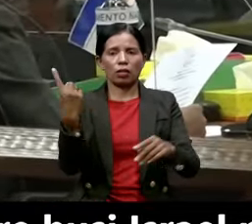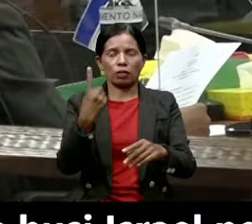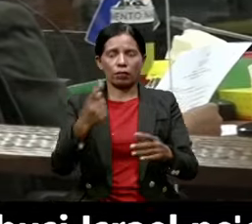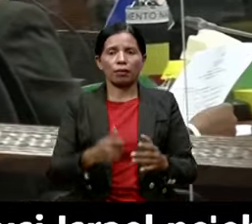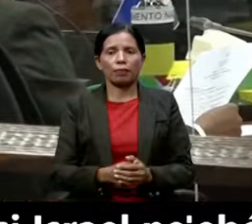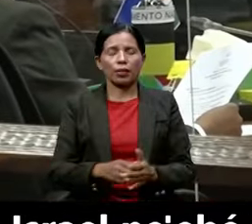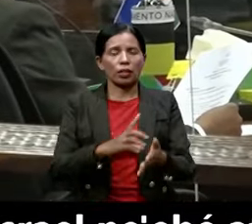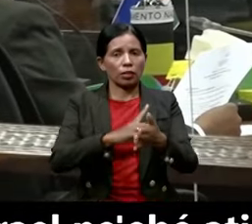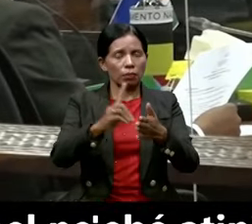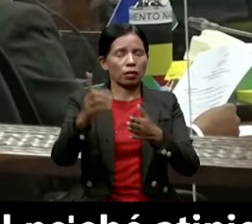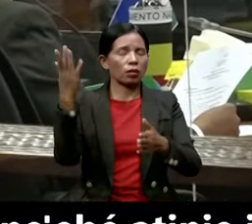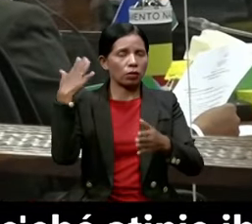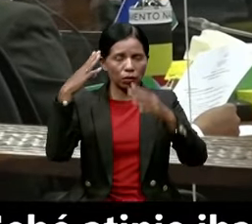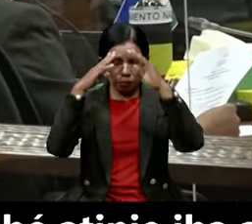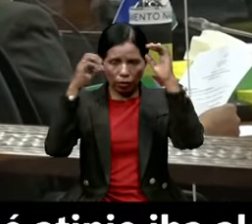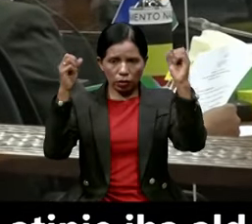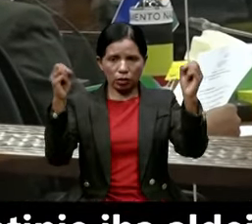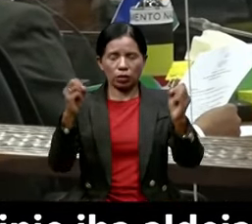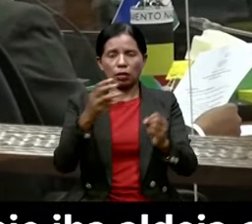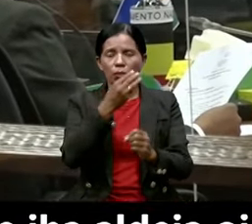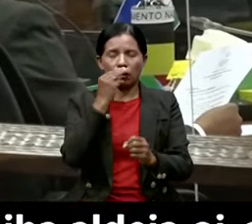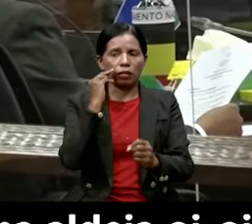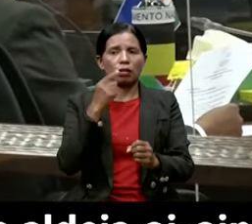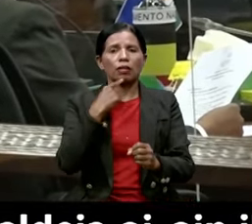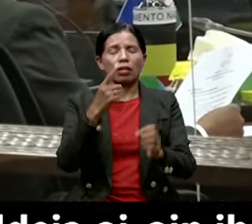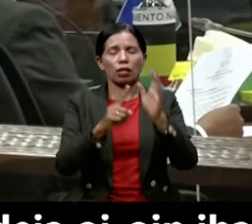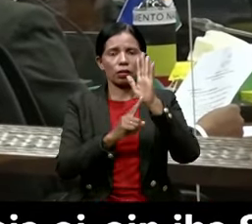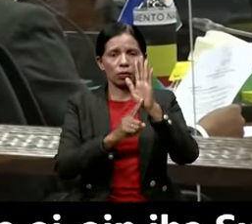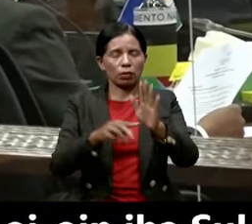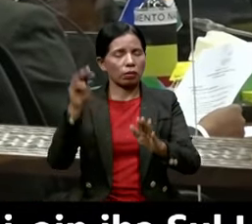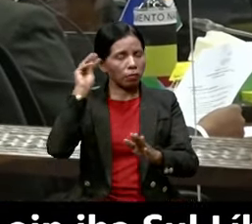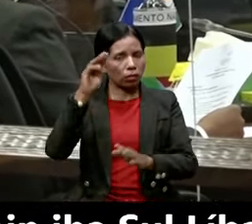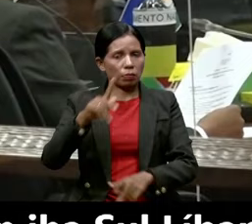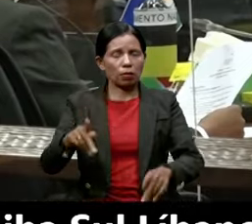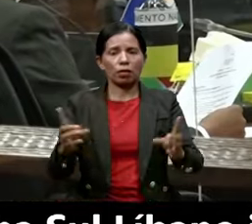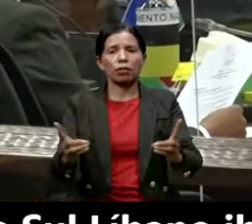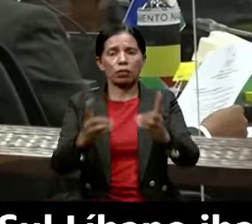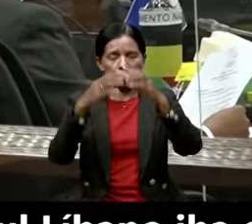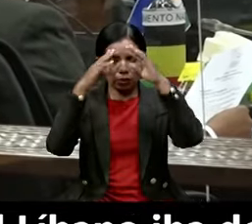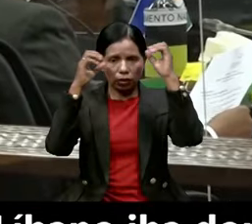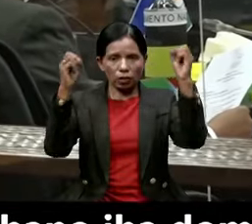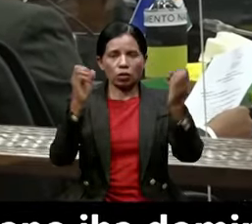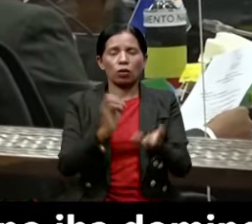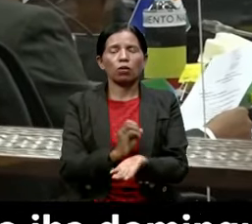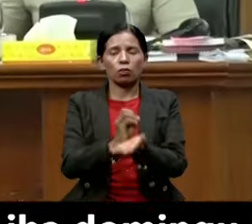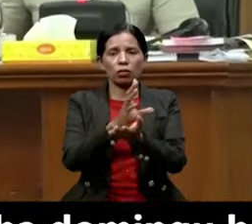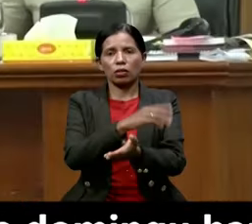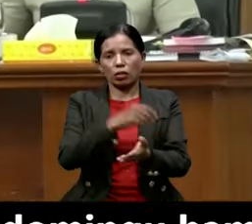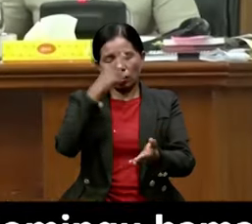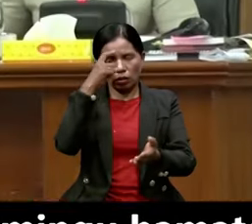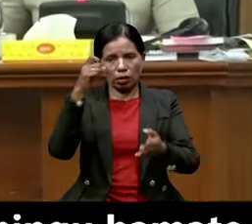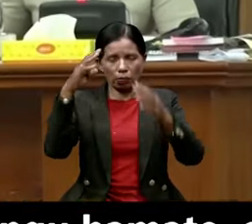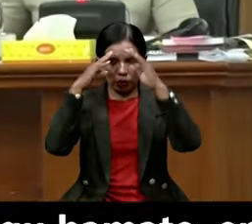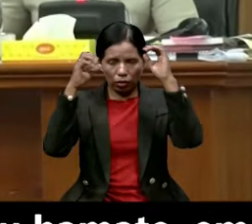ia semana potu keis presidenti Raioa Maria Alcatiri atau keisa ba ministeru publiku hasuru presidente autoridade Raioa Rogério Lobato tam